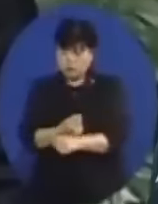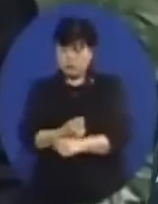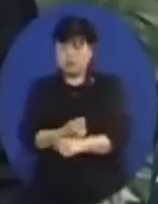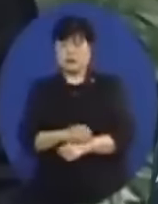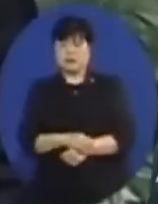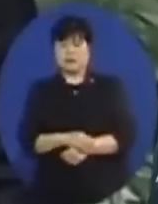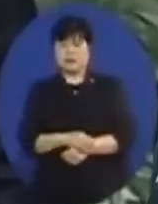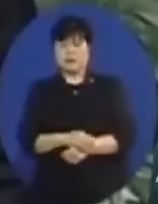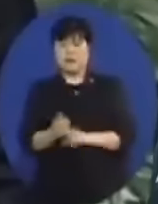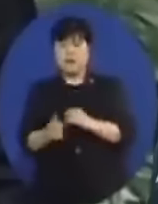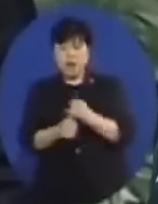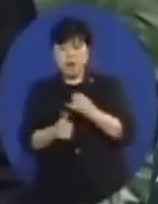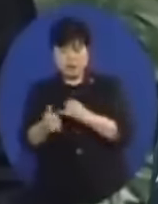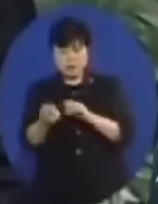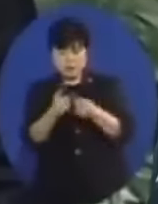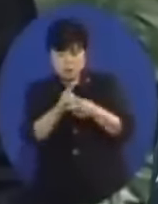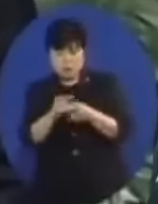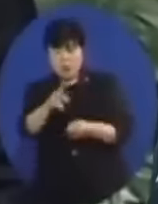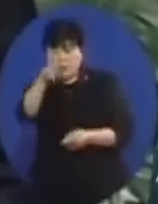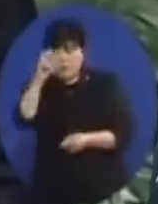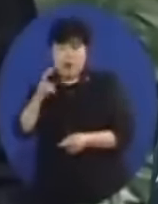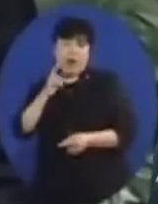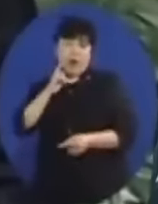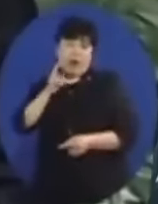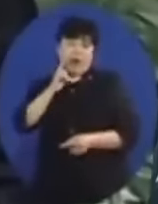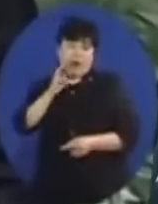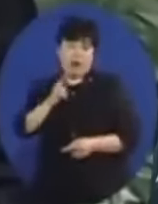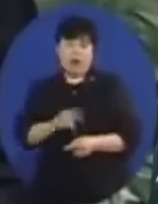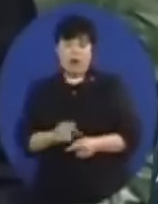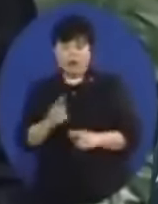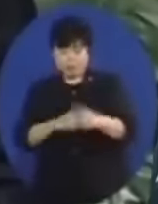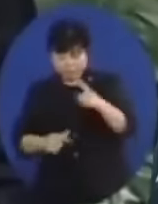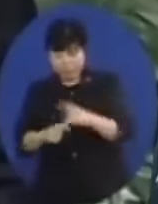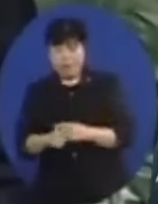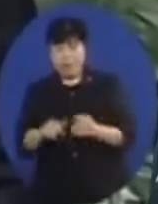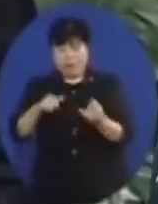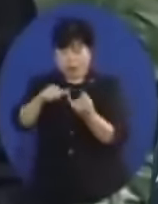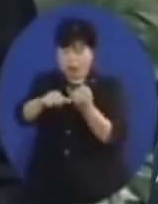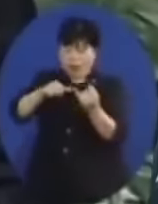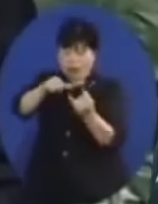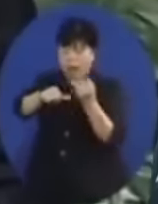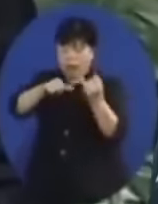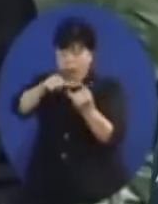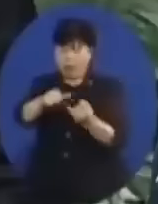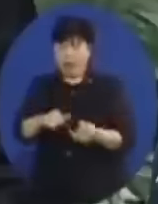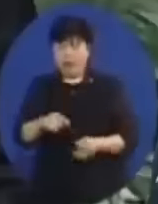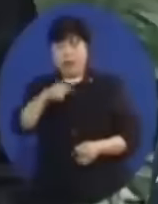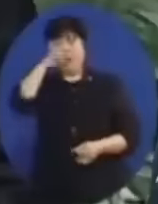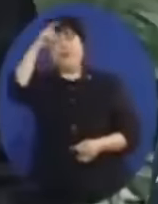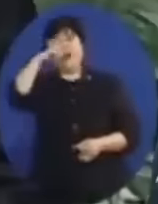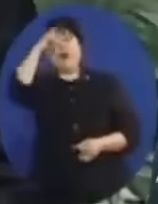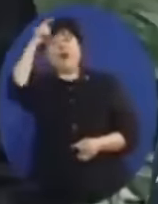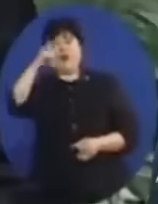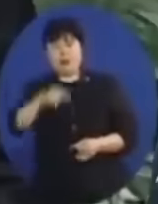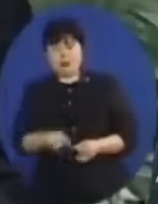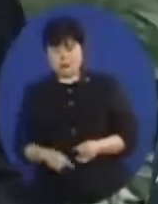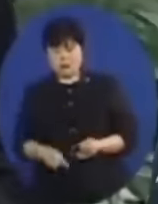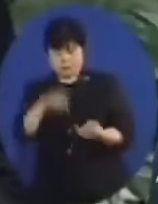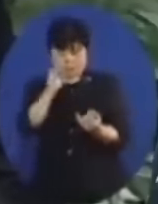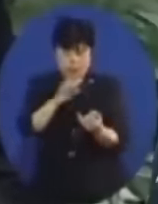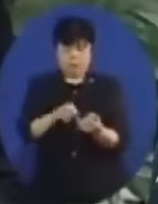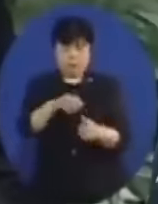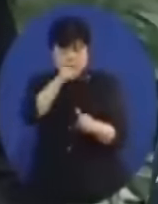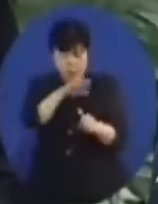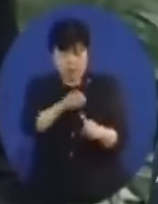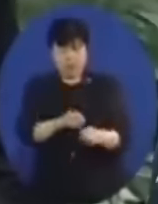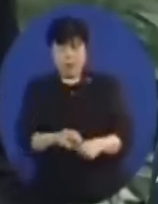갚으려고 아내는 남편을 더 미워하고, 아 이것 봐라, 여자가 이런 금방진 일이 어디 있노, 남자가 더